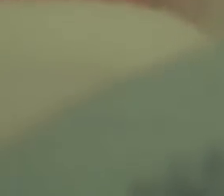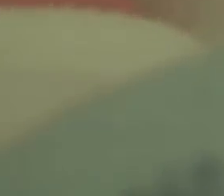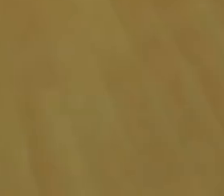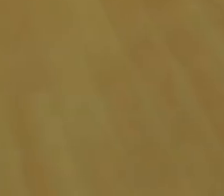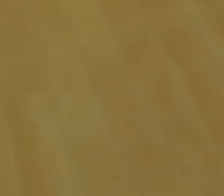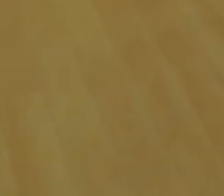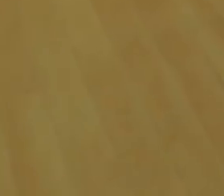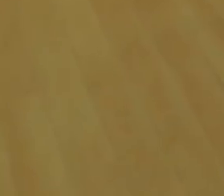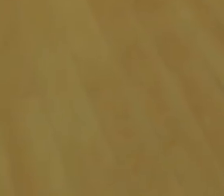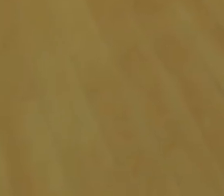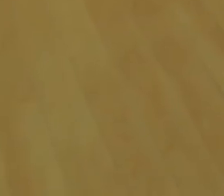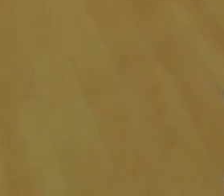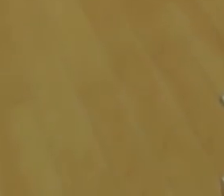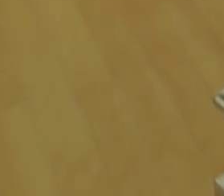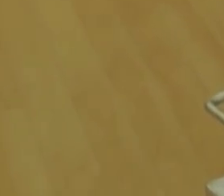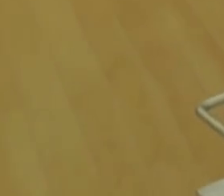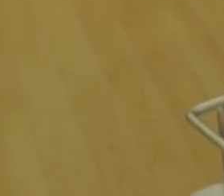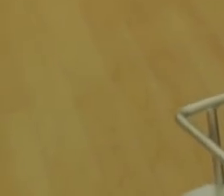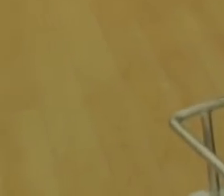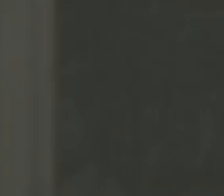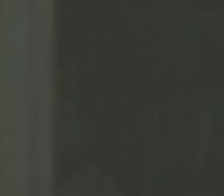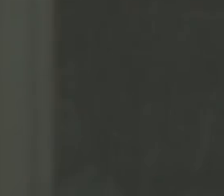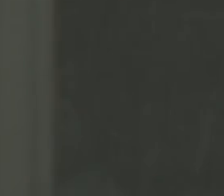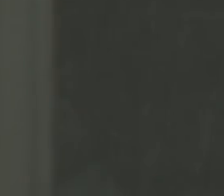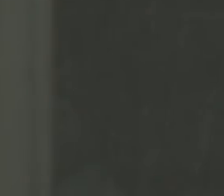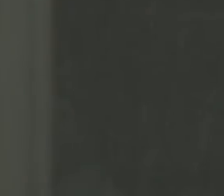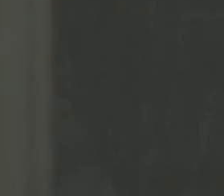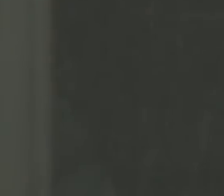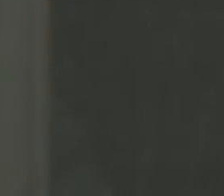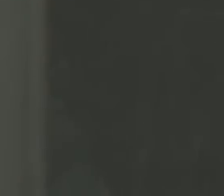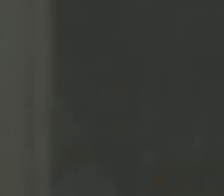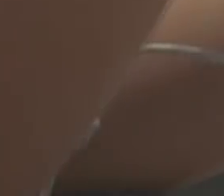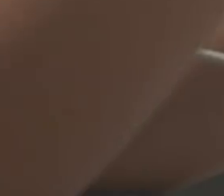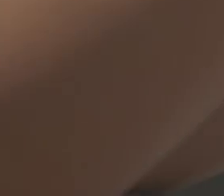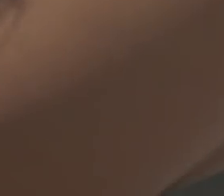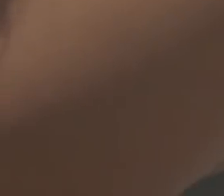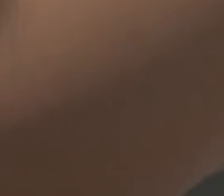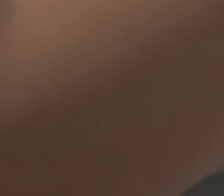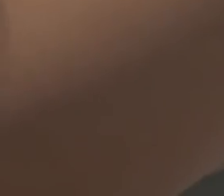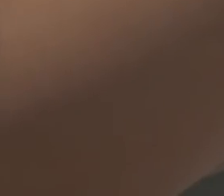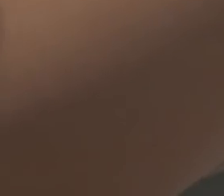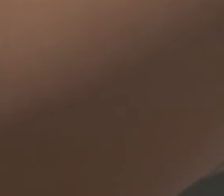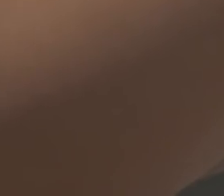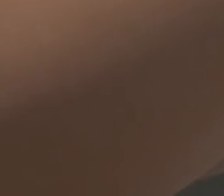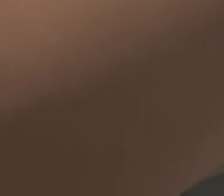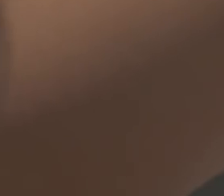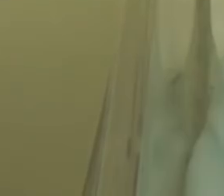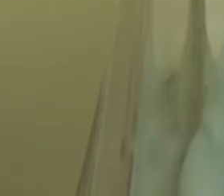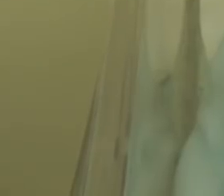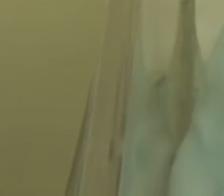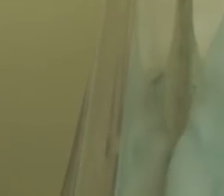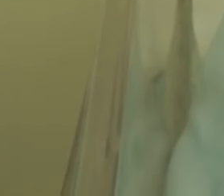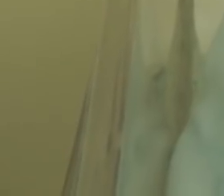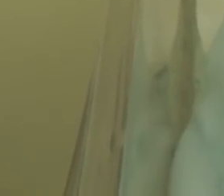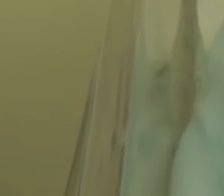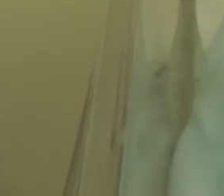לתינוקות, מחקר ענק שנערך בישראל מגלה את היקף החשיפה של עוברים לאישון פסיבי. שרידי ניקוטין